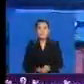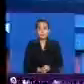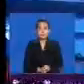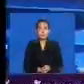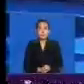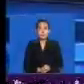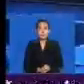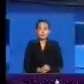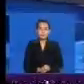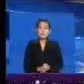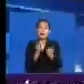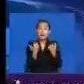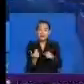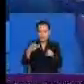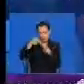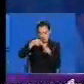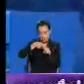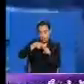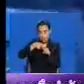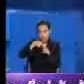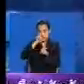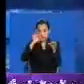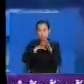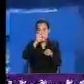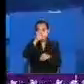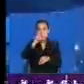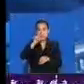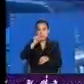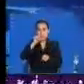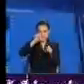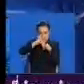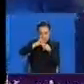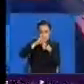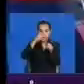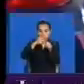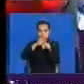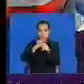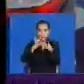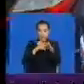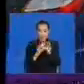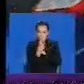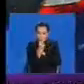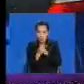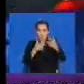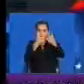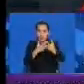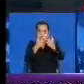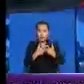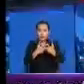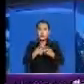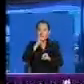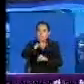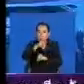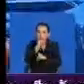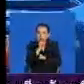ทีนี้เราก็มาเติมน้ำมันแก๊สโอฮอล E20 เลยนะครับแล้วก็จะไปลองกันดูว่า Focus 2,000 คันนี้เนี่ยเติม E20 ไป